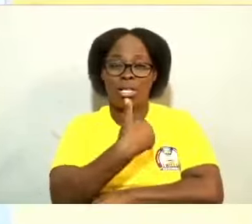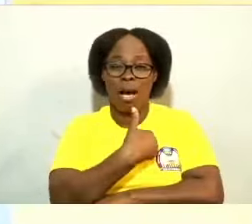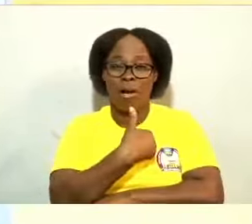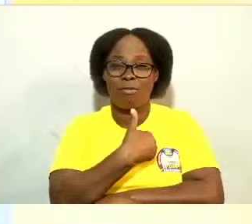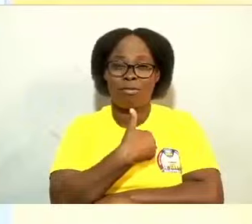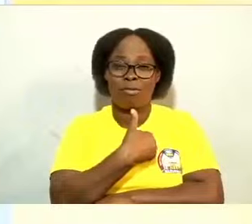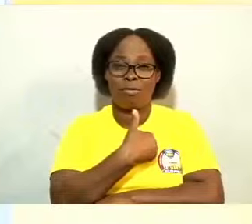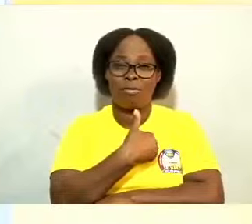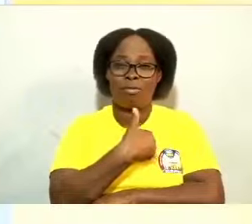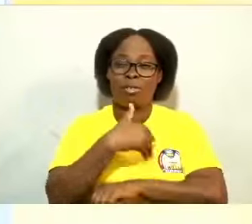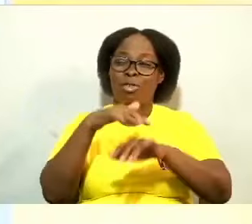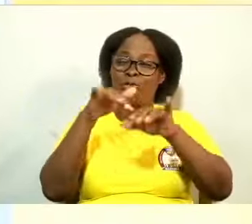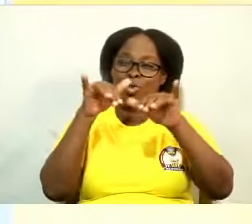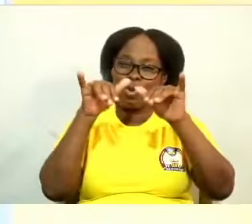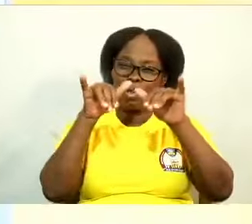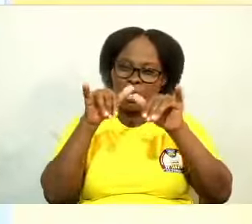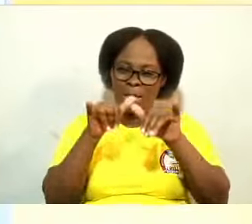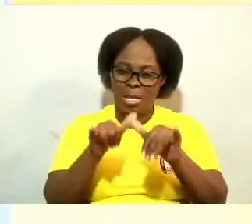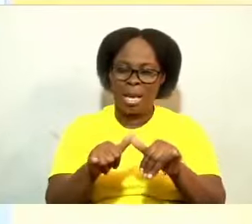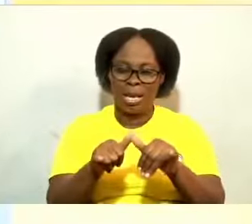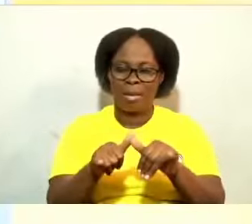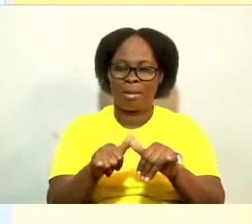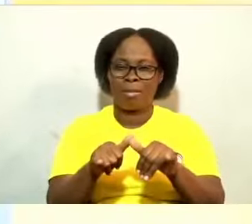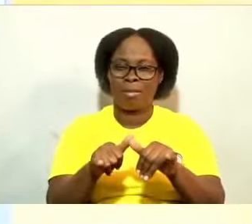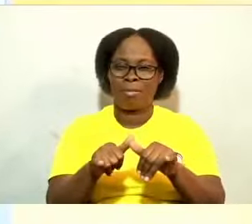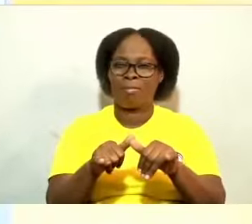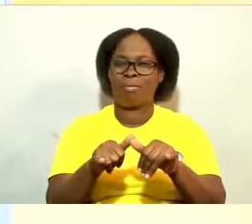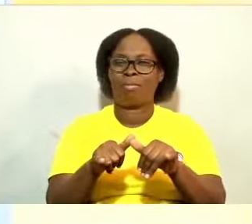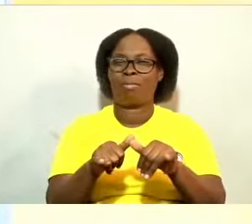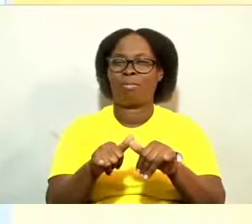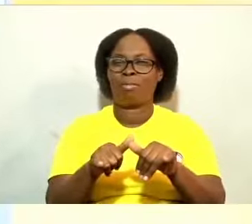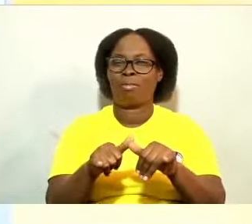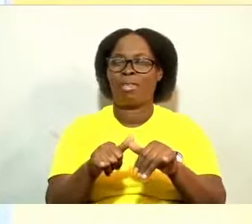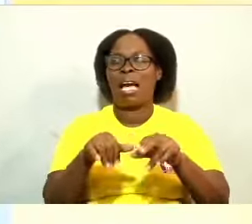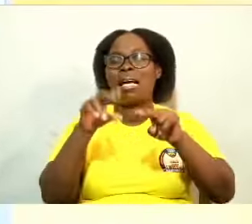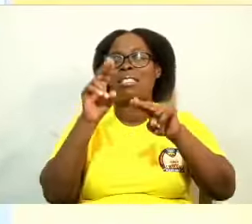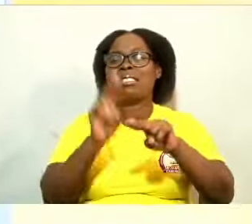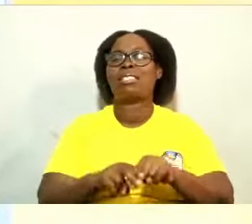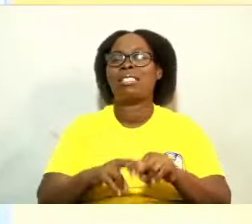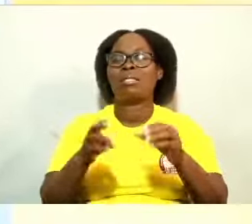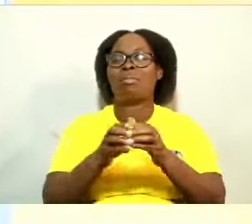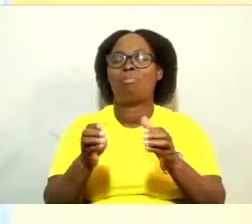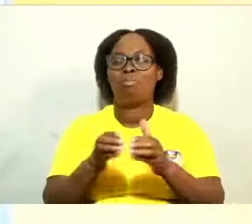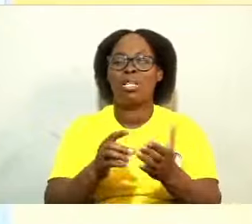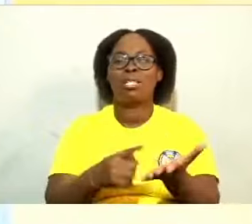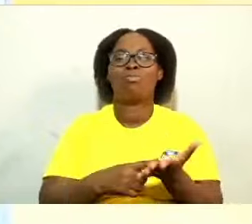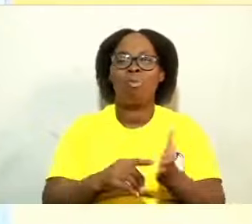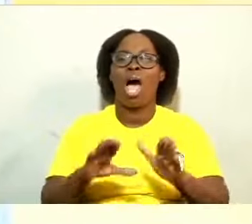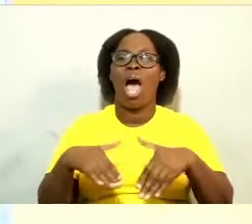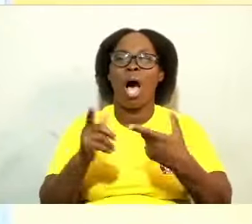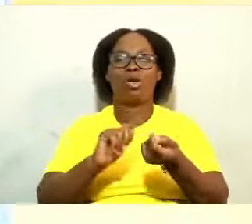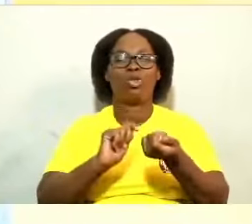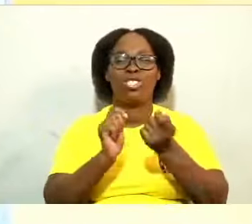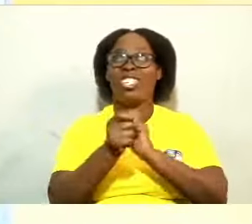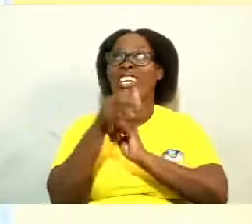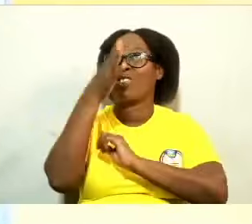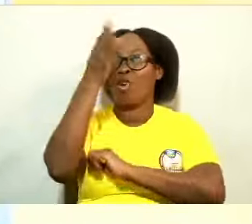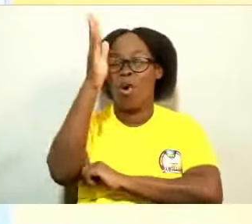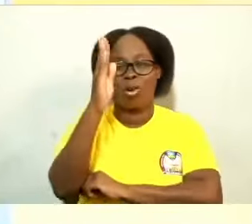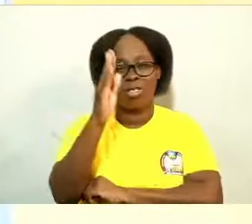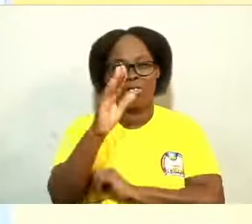ya kukaa kwa lengo la kubadili katiba ya Mungu. Kwa sababu